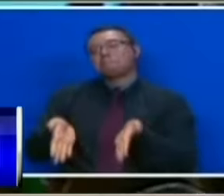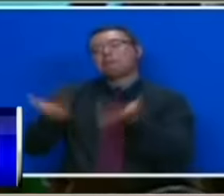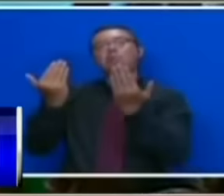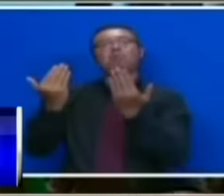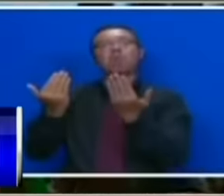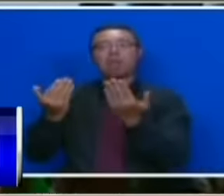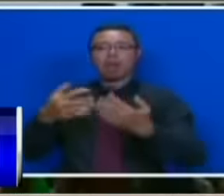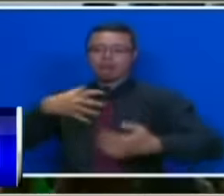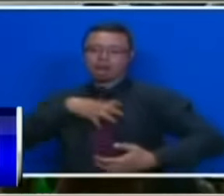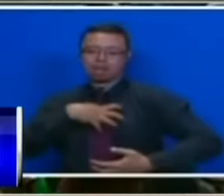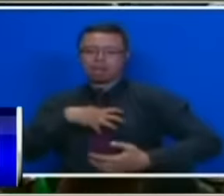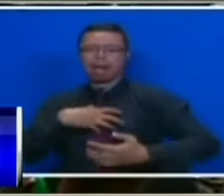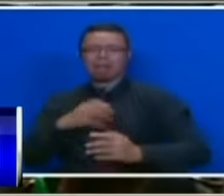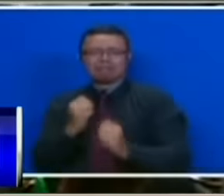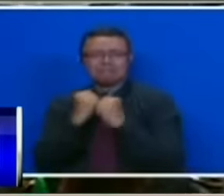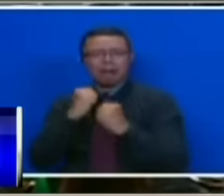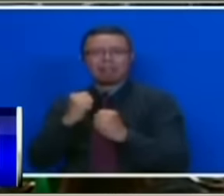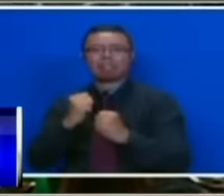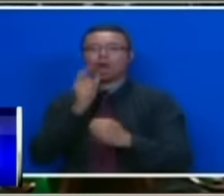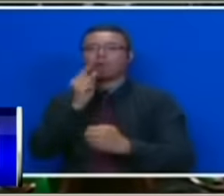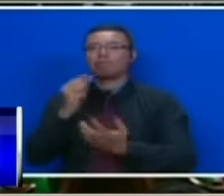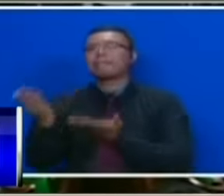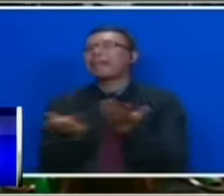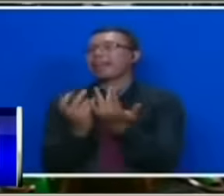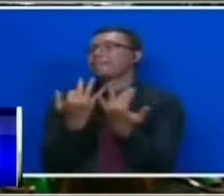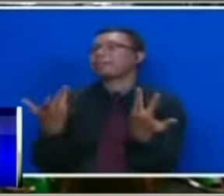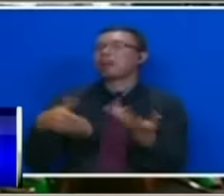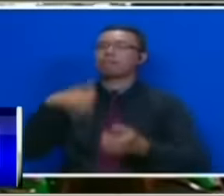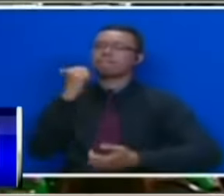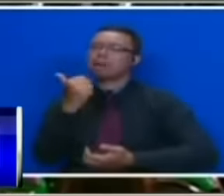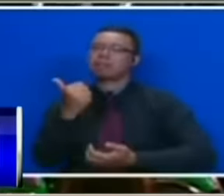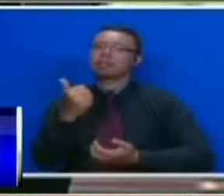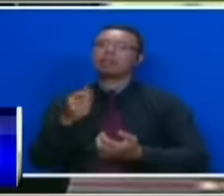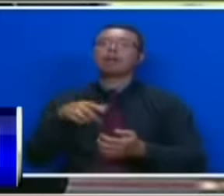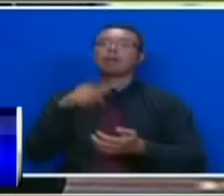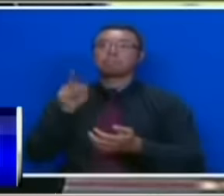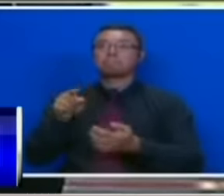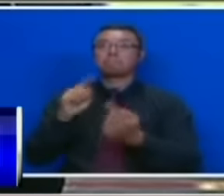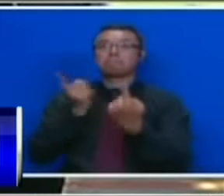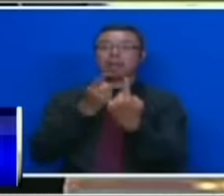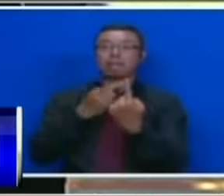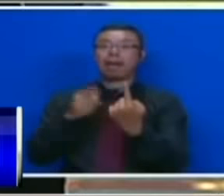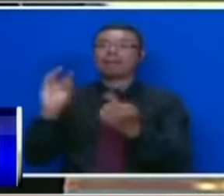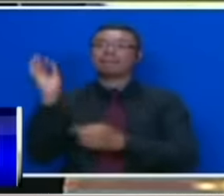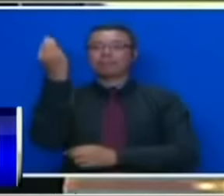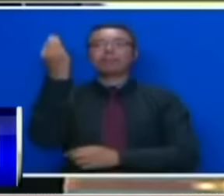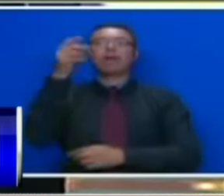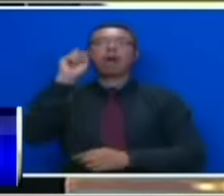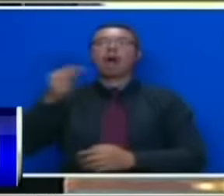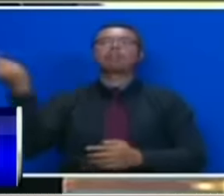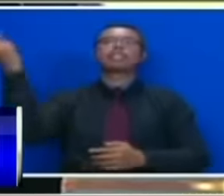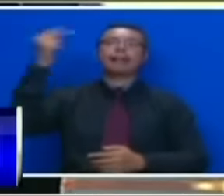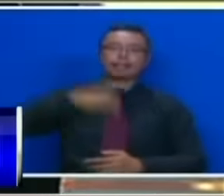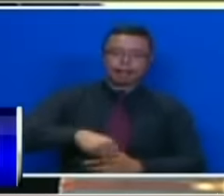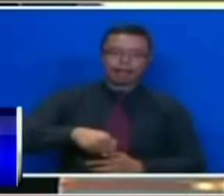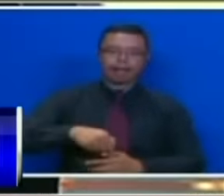perasaan penuh dengan antusias untuk melayani publik dengan sebaik-baiknya. Tentu pertama-tama pemimpin harus hadir